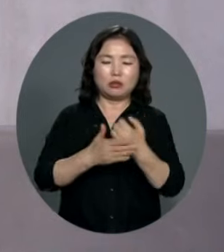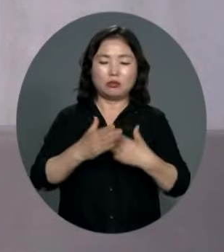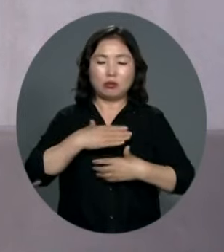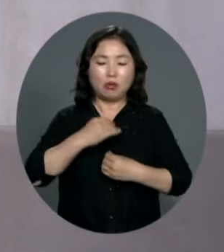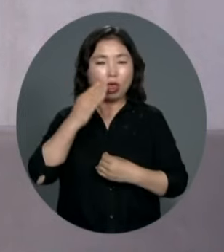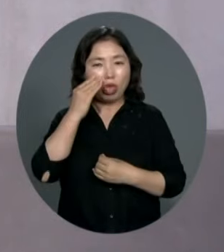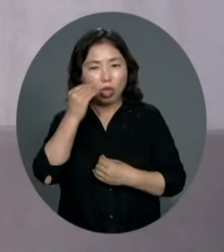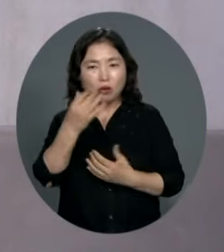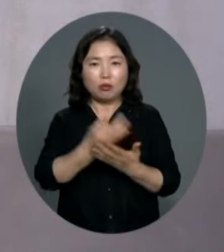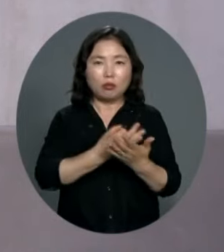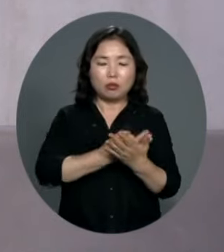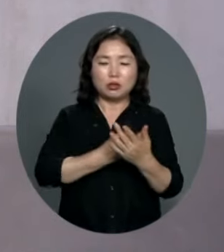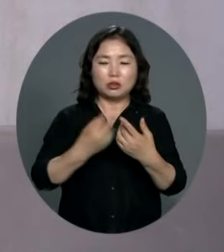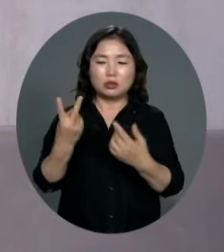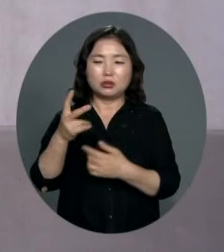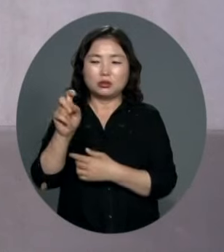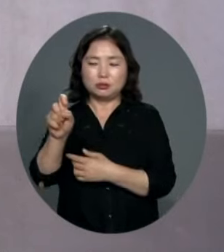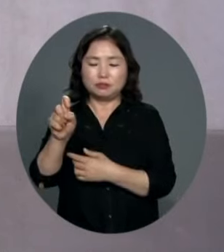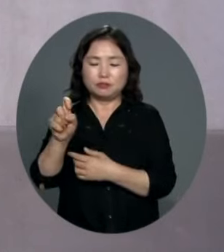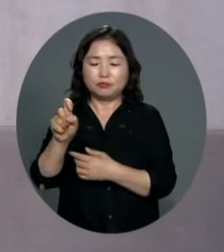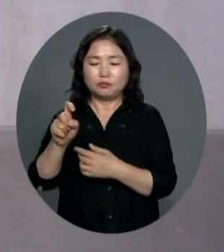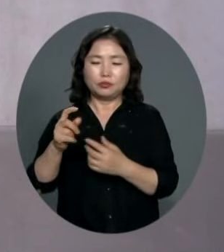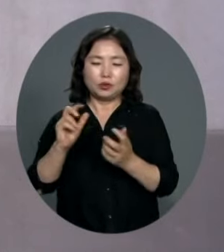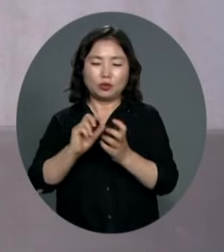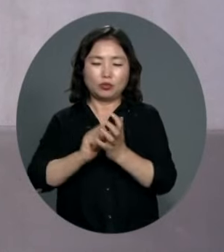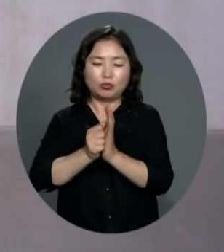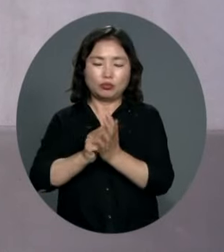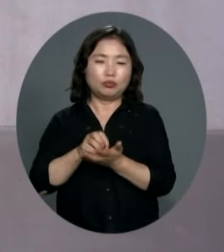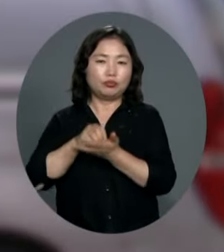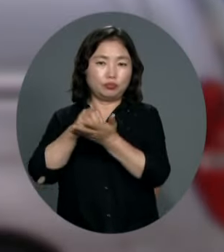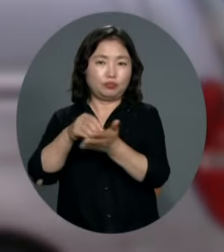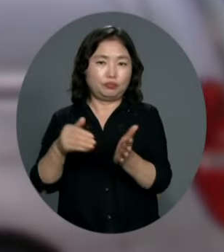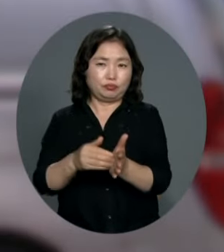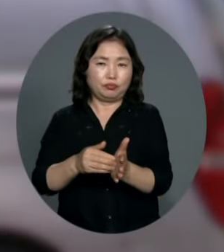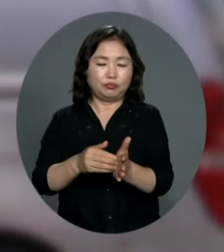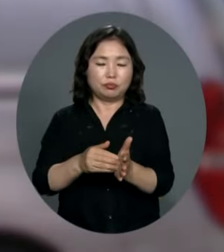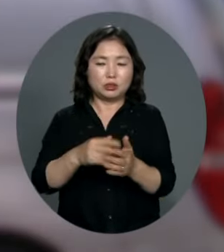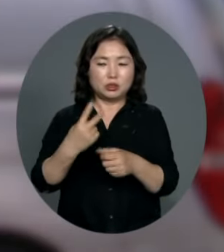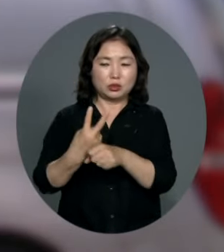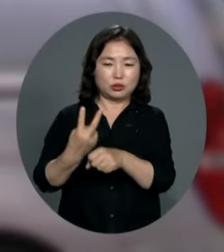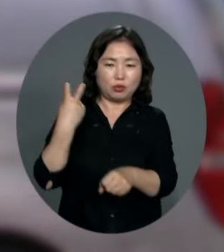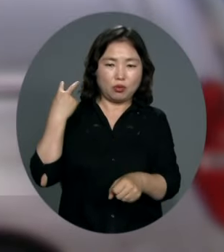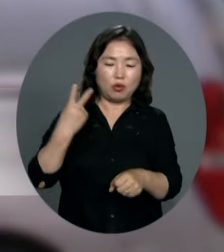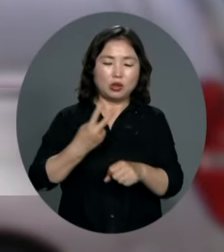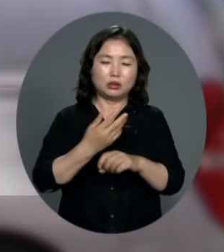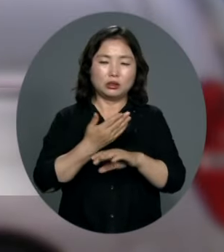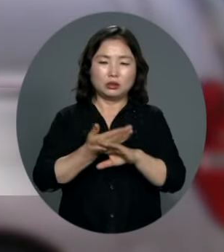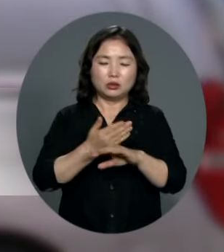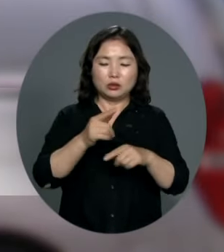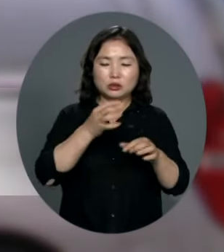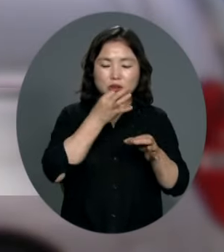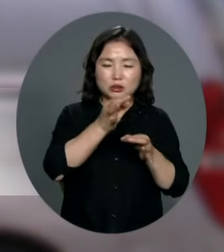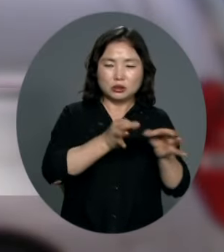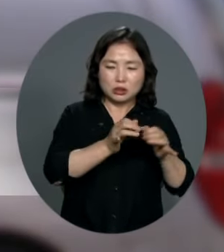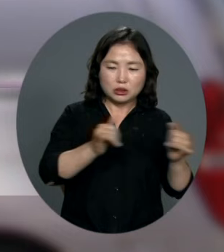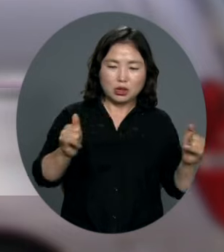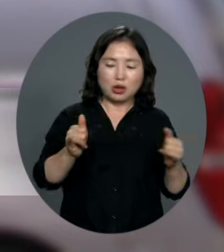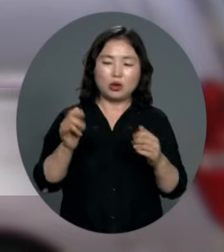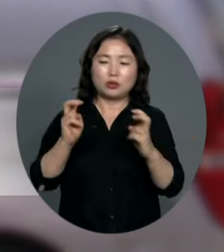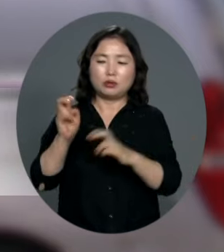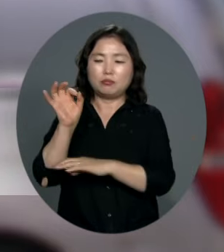해왔고 2010년 코스닥에 상장까지 했습니다. 2년 전 외식업 프랜차이즈 업체가 인수한